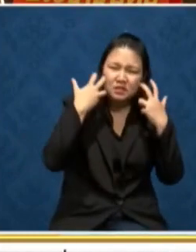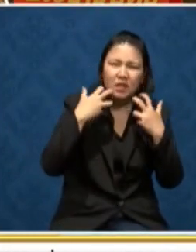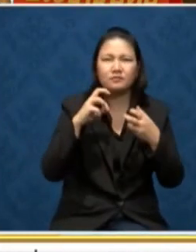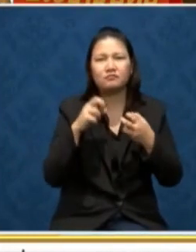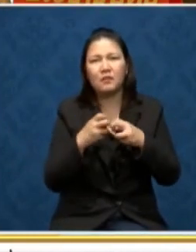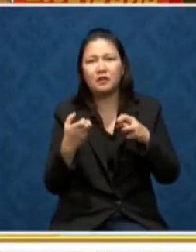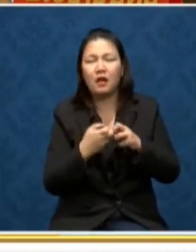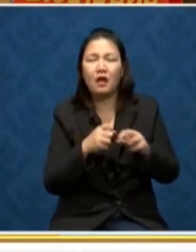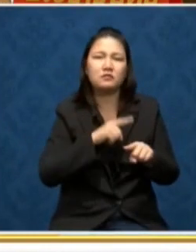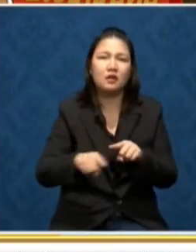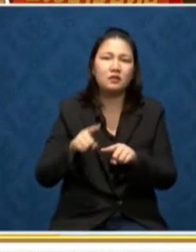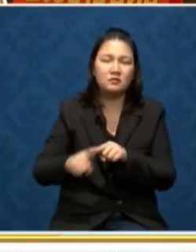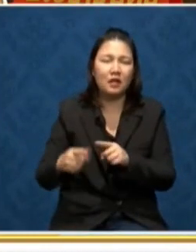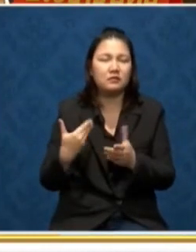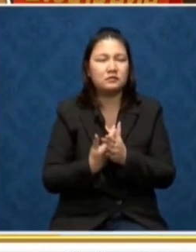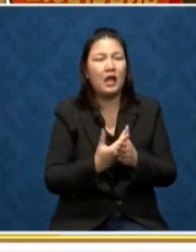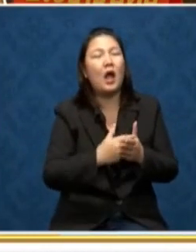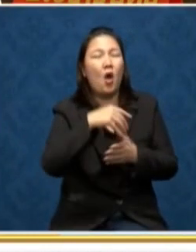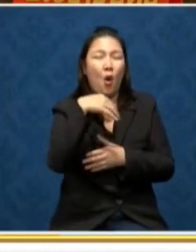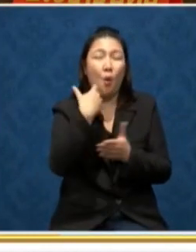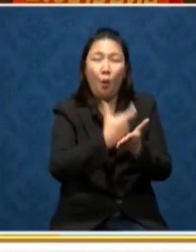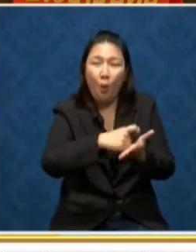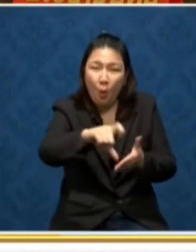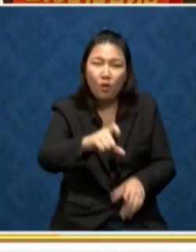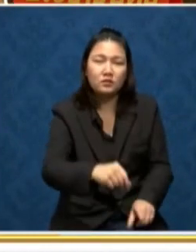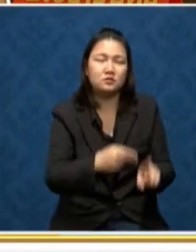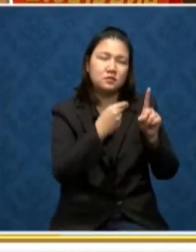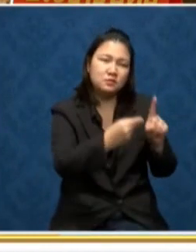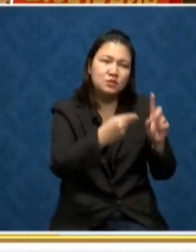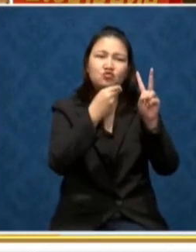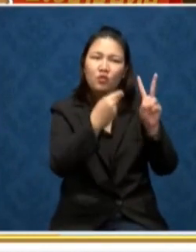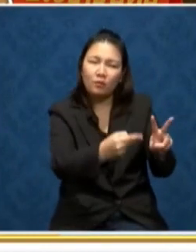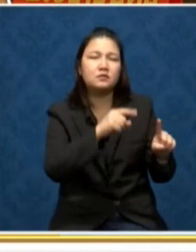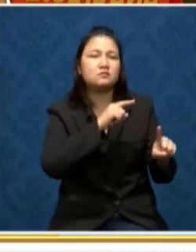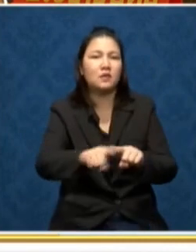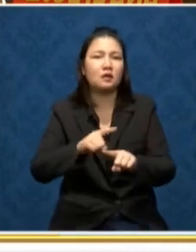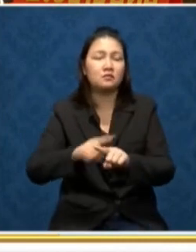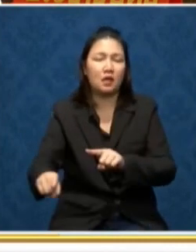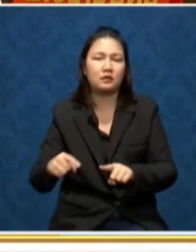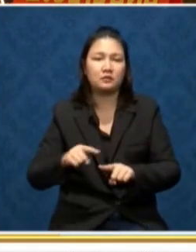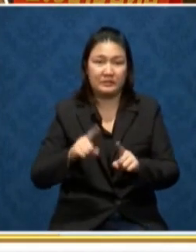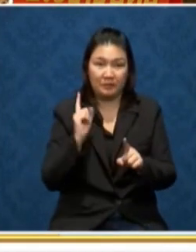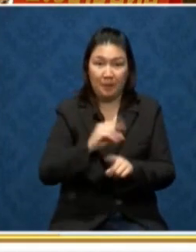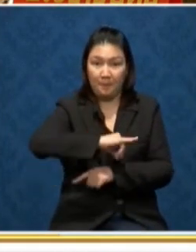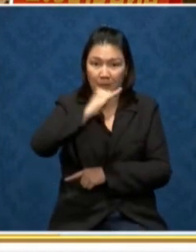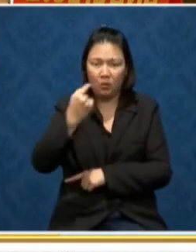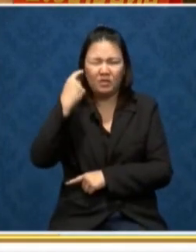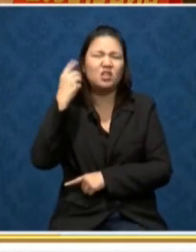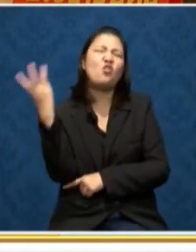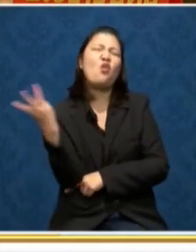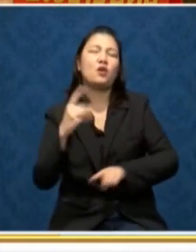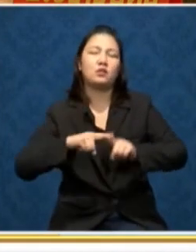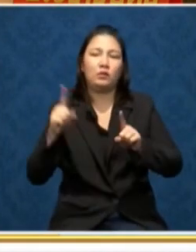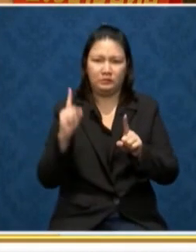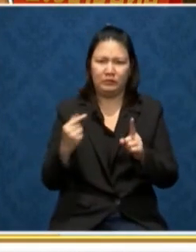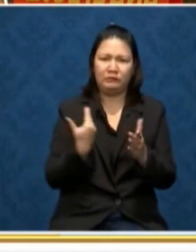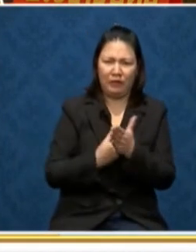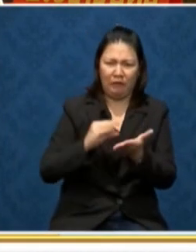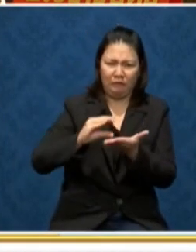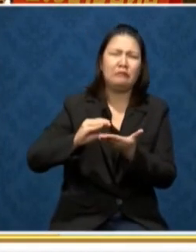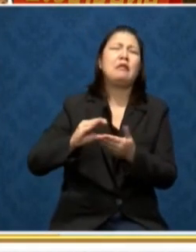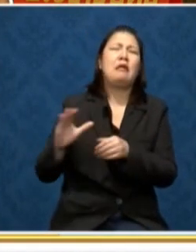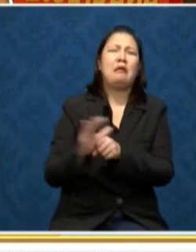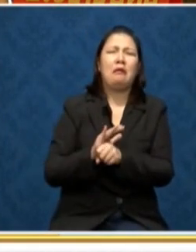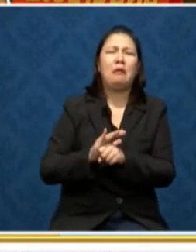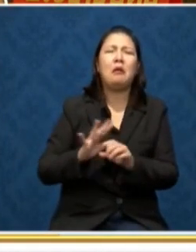1 มืนหรอ 2 มนบาทบางท่านอาจจะมเป็เรื่องเล็น้อยนะครับแต่นั่นอาจจะเปเงินทงหมดที่เขามีอยู่กได้